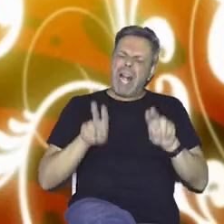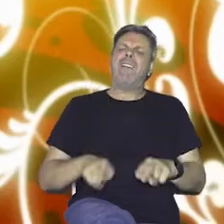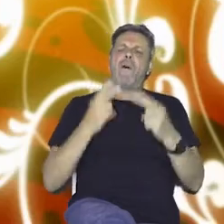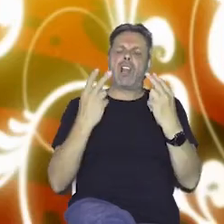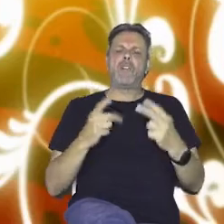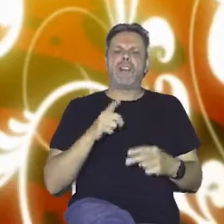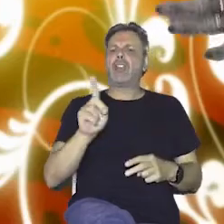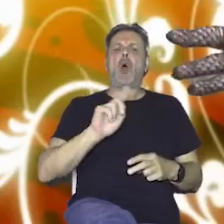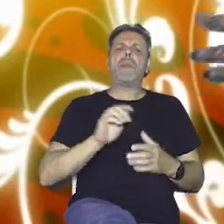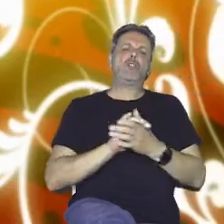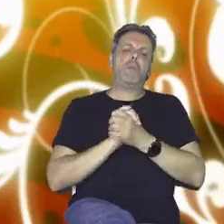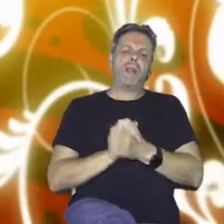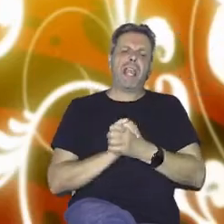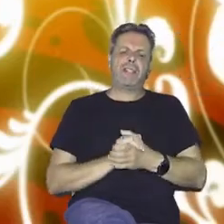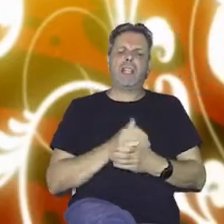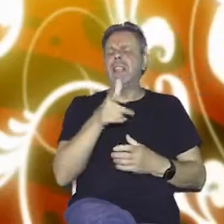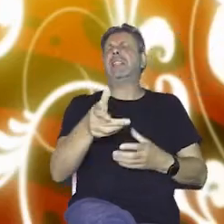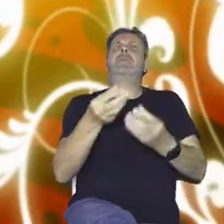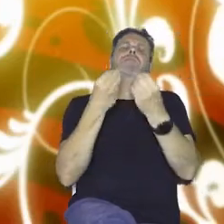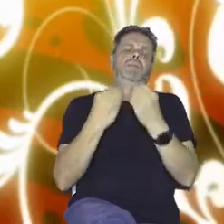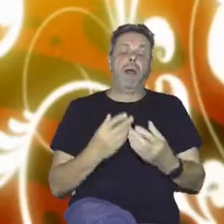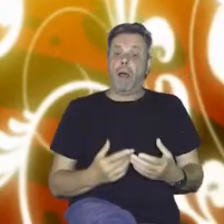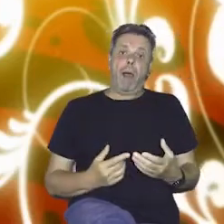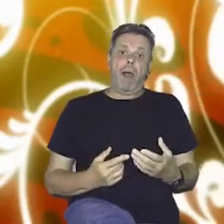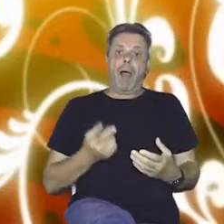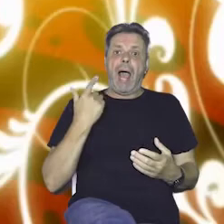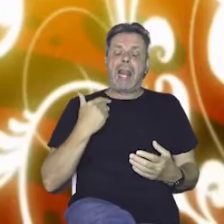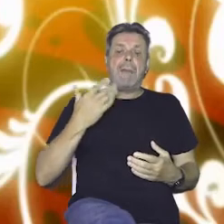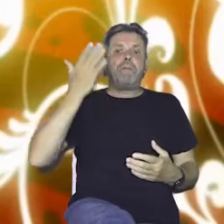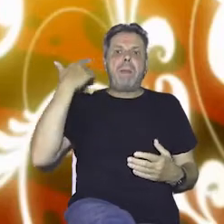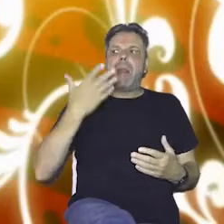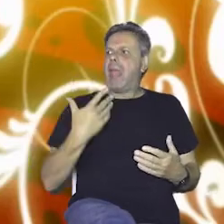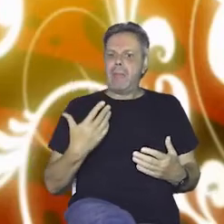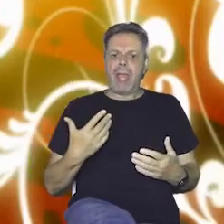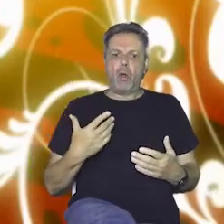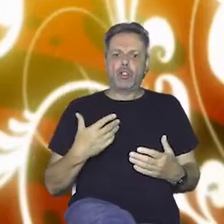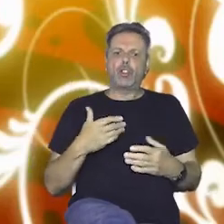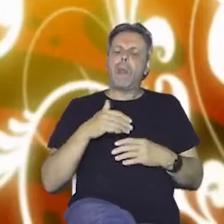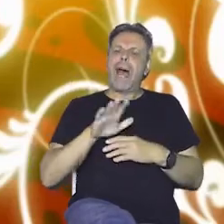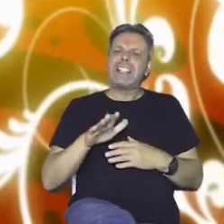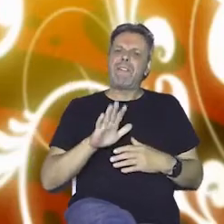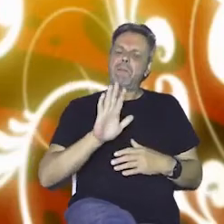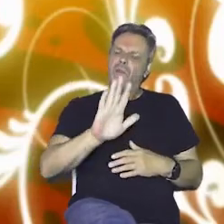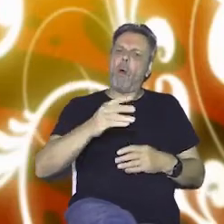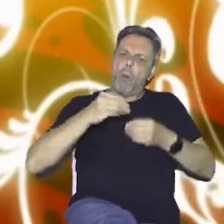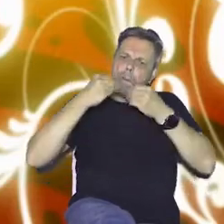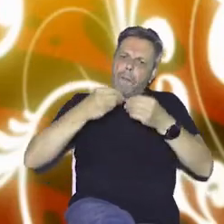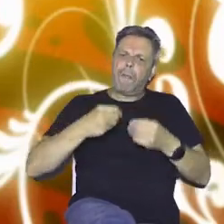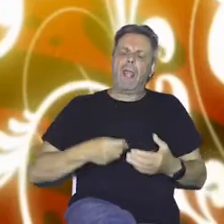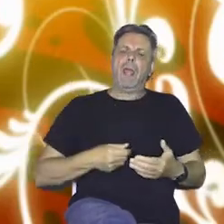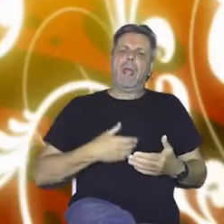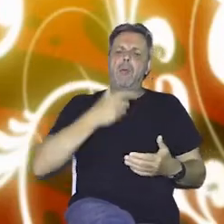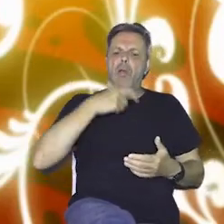To nisu prijatelji, joj, krasan si, dobar si, to nije. Ali prije nego što nastavim biografiju, da li bi ti